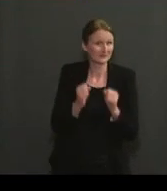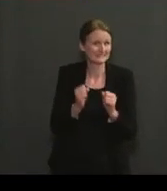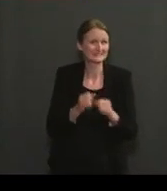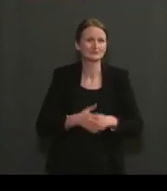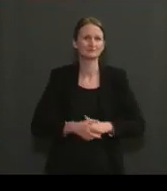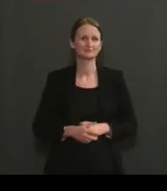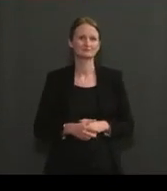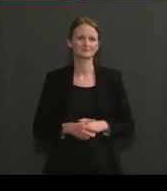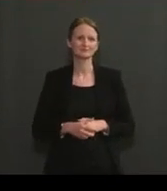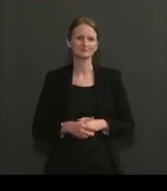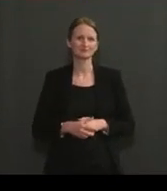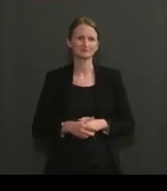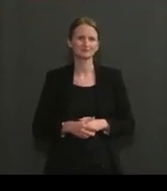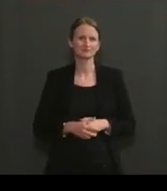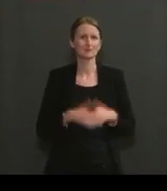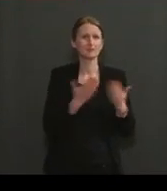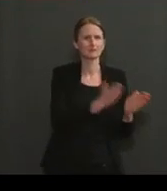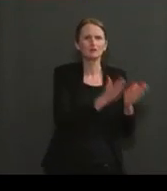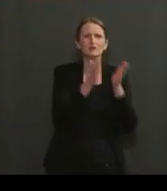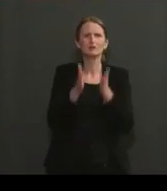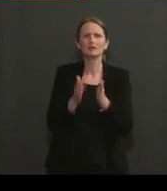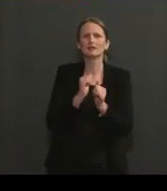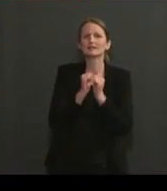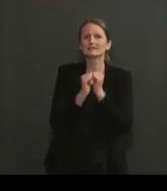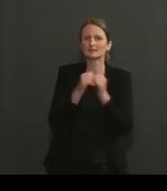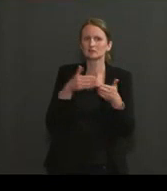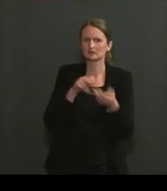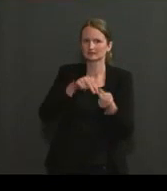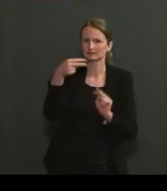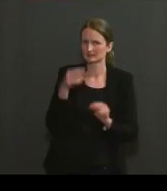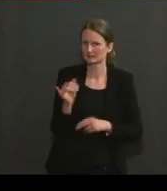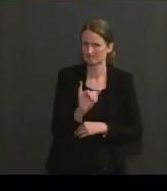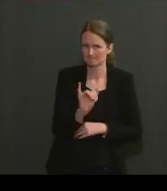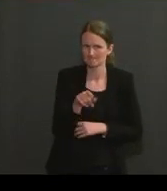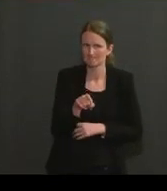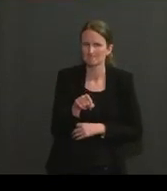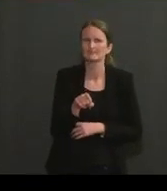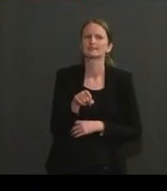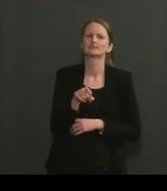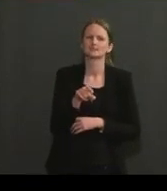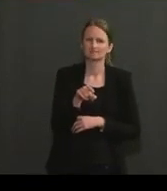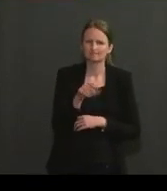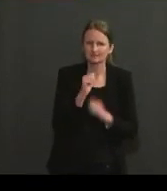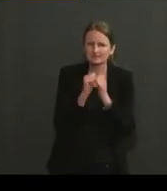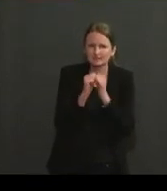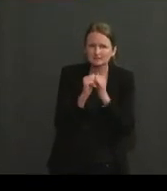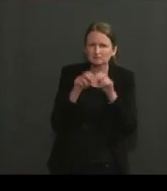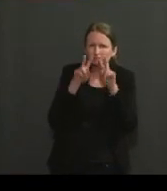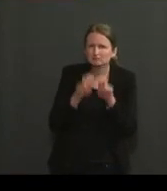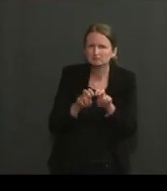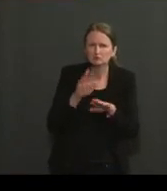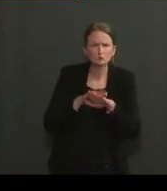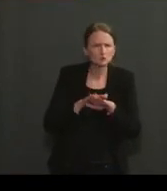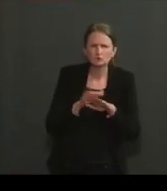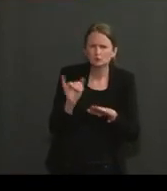maintenant au test antigénique, le test antigénique, lui, va démontrer qu'il y a du virus, ou en tout cas des morceaux de